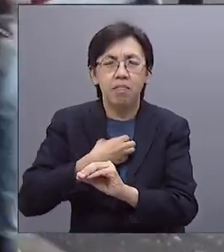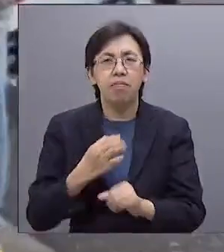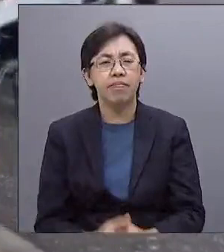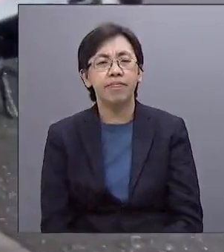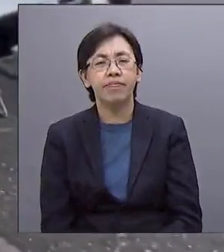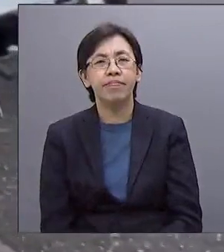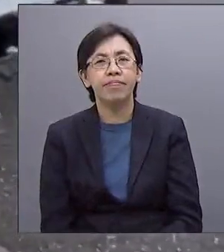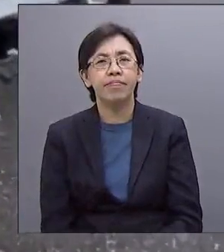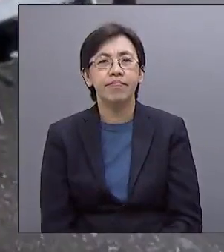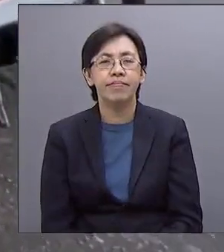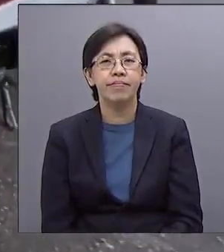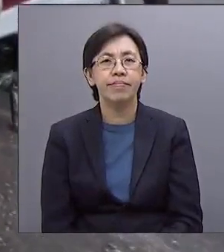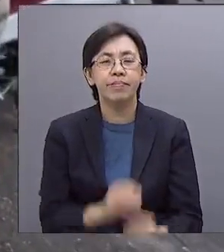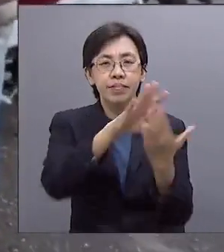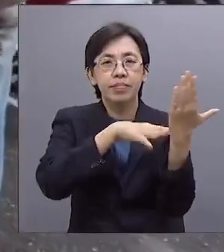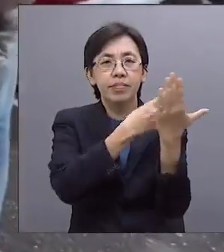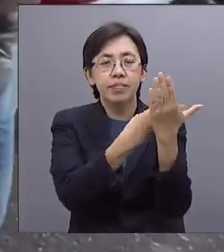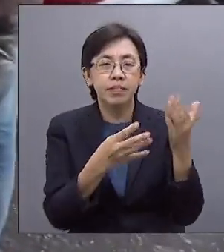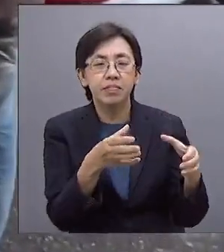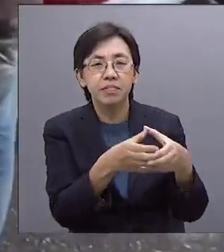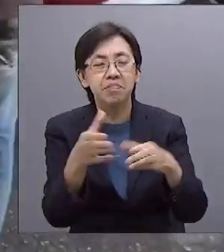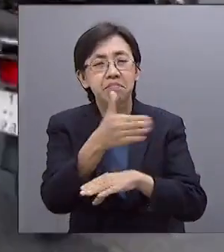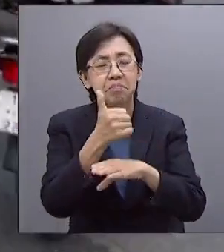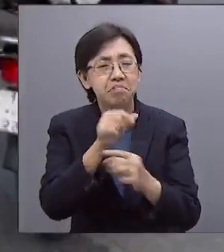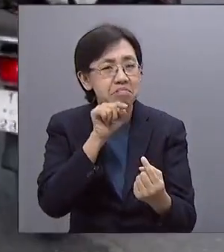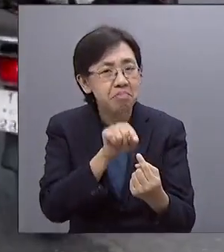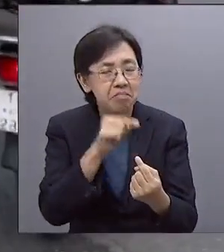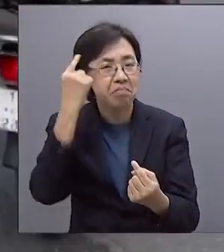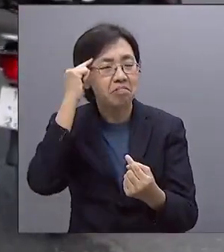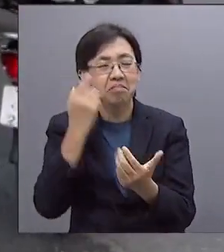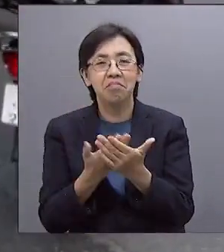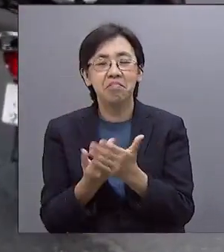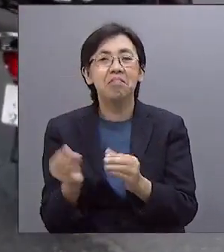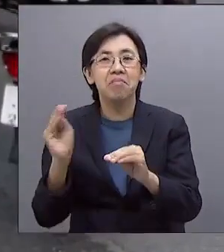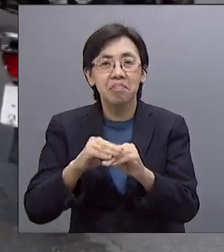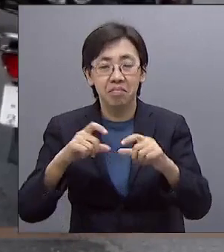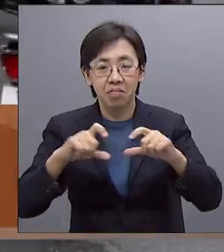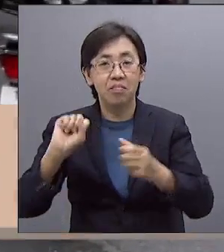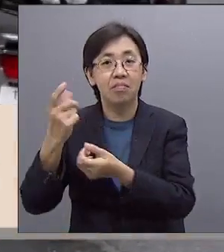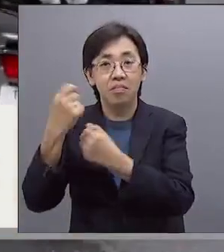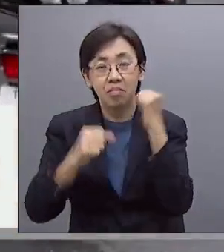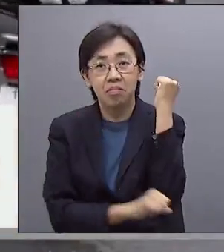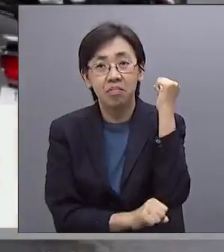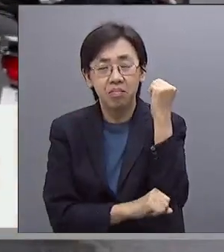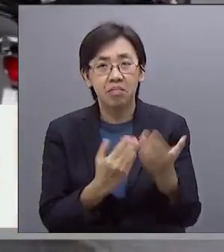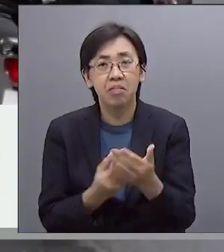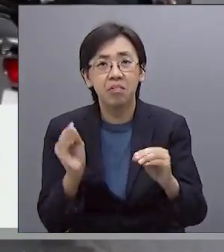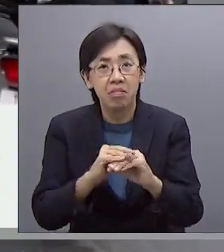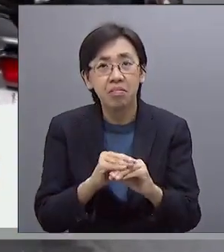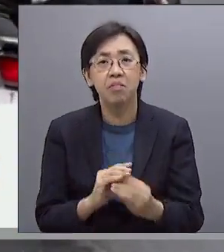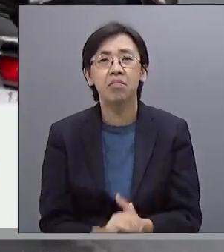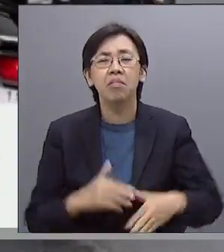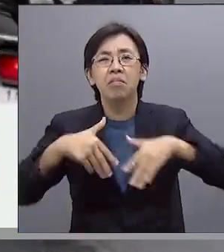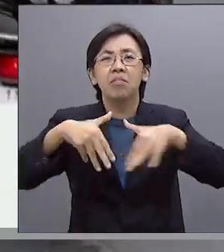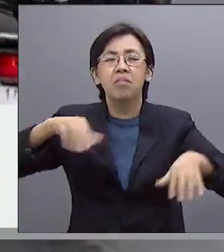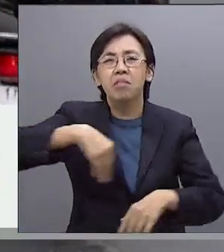ไม่รู้จะสอดคล้องกับนโยบายของบางพรรคหรือเปล่านะคะที่บอกจะเพิ่มวงเงินในบัตรสวัสดิการให้ก็สอดคล้องกับความต้องการ